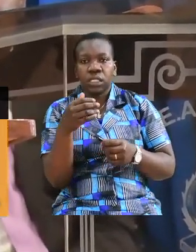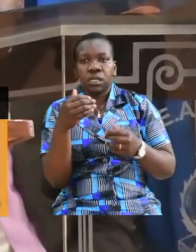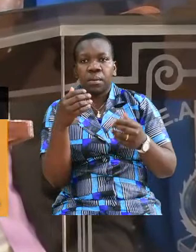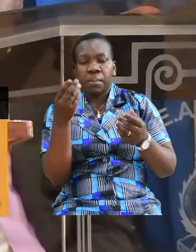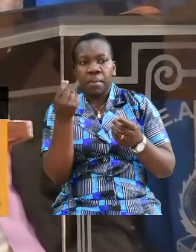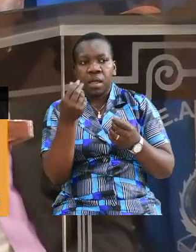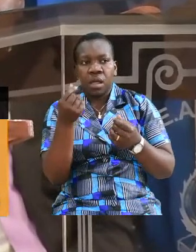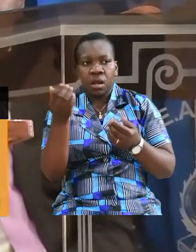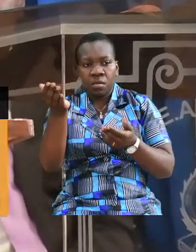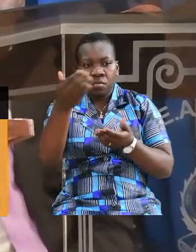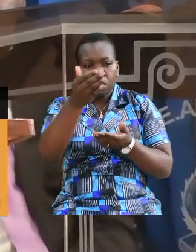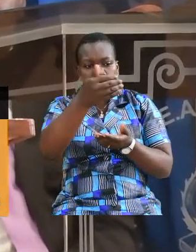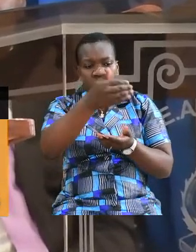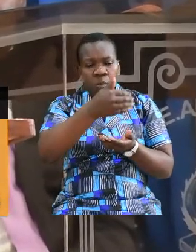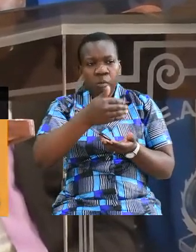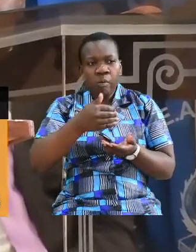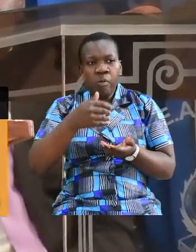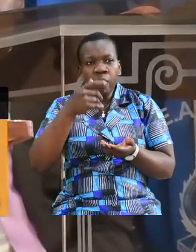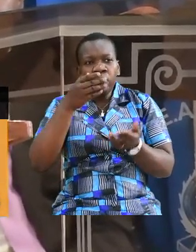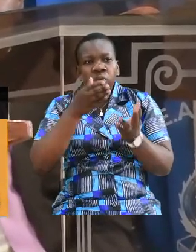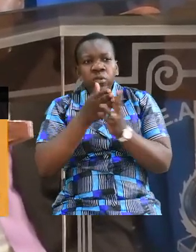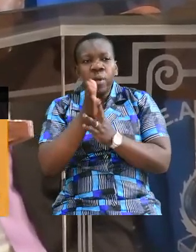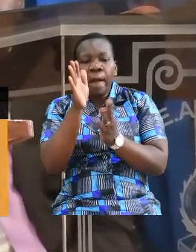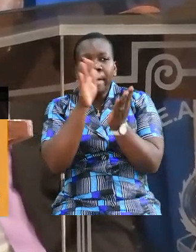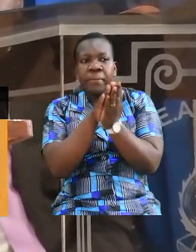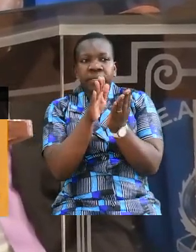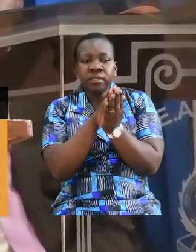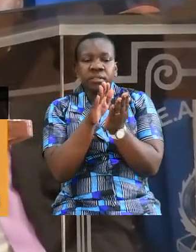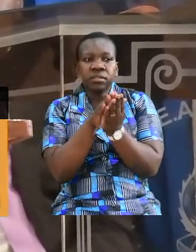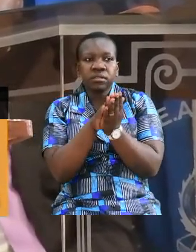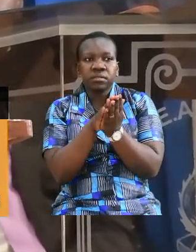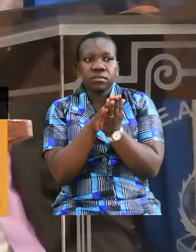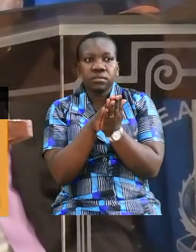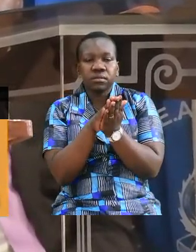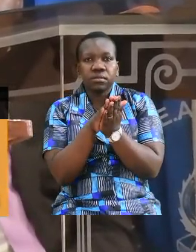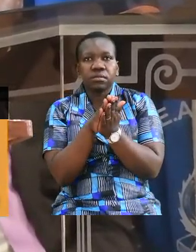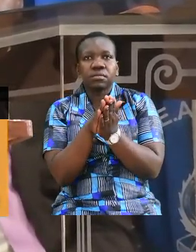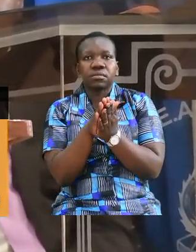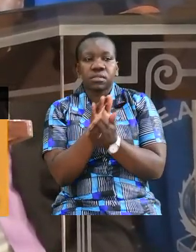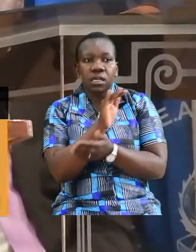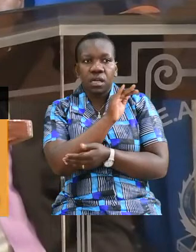bank. Na wanaombwa kuona